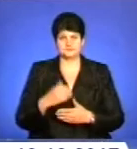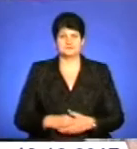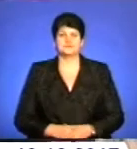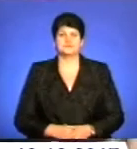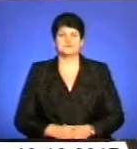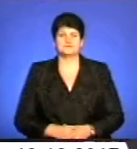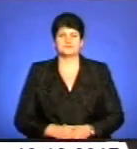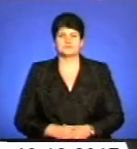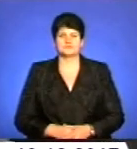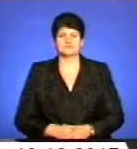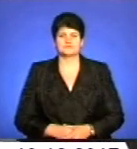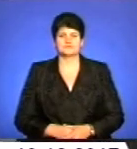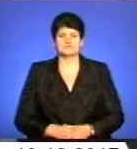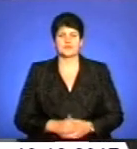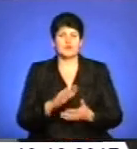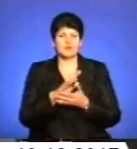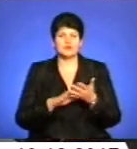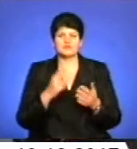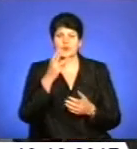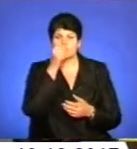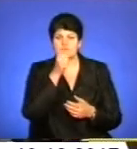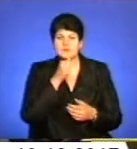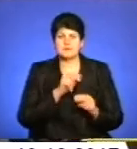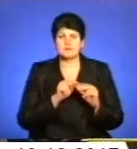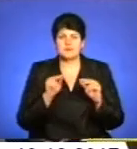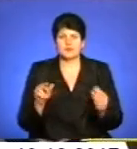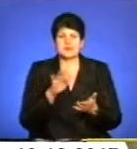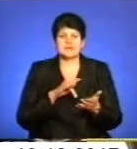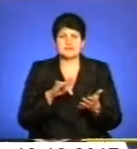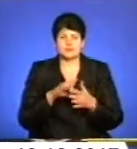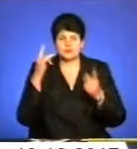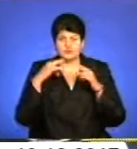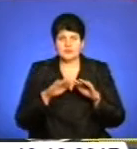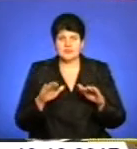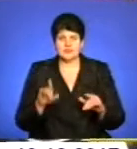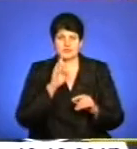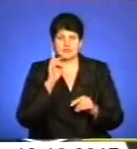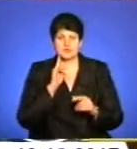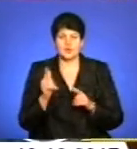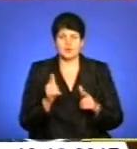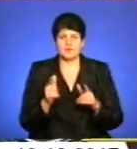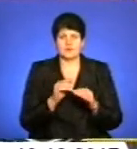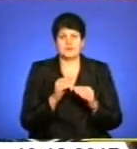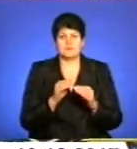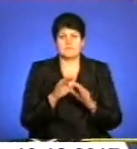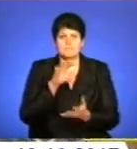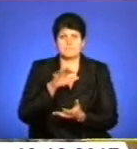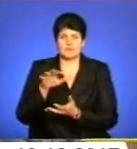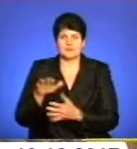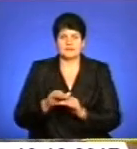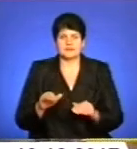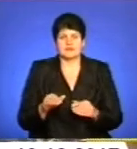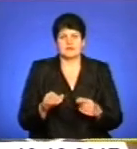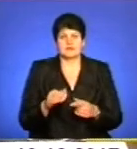можливостями. Впродовж трьох місяців педагоги Центру творчості дітей та юнацтва готували пакунки для дітей з обмеженими